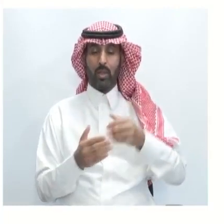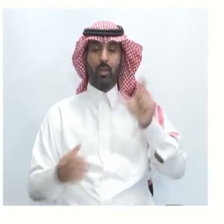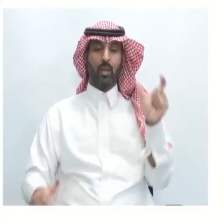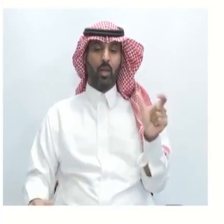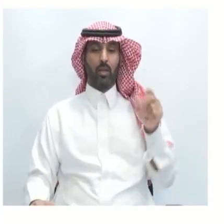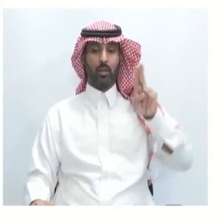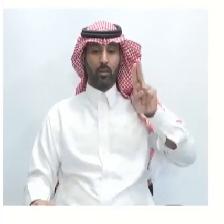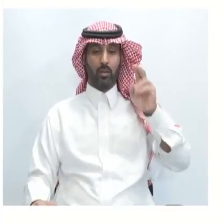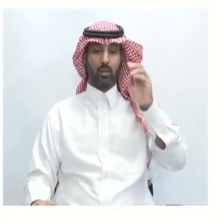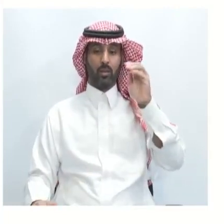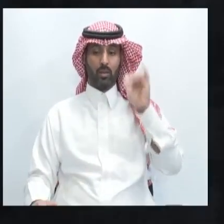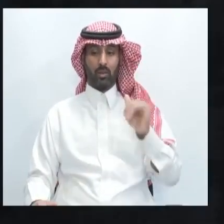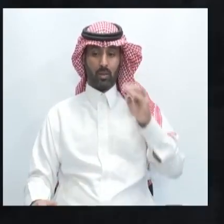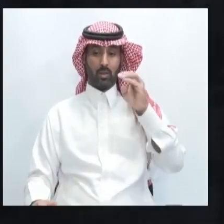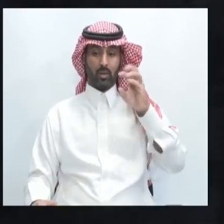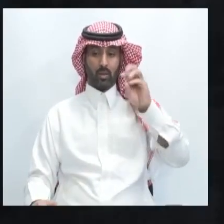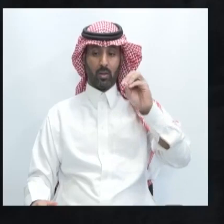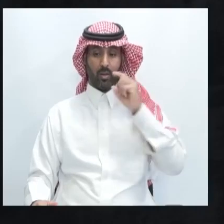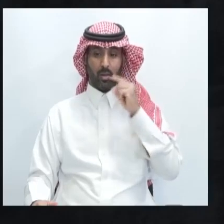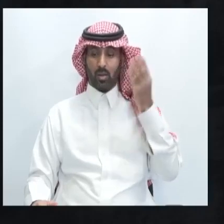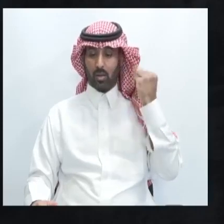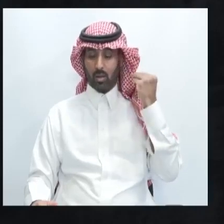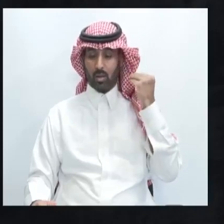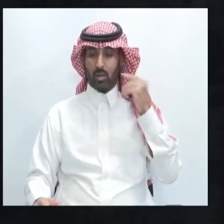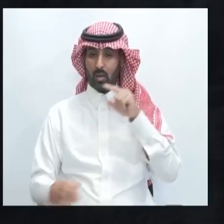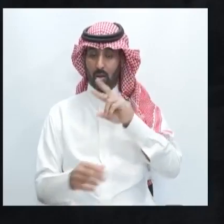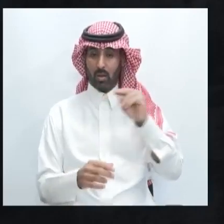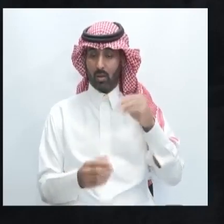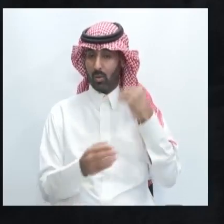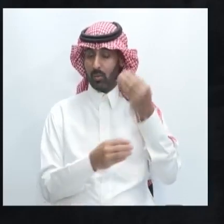هل تذكرون بعض الامثله التي طرحناها في الدرس السابق